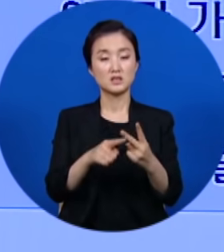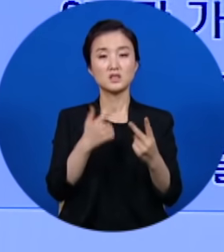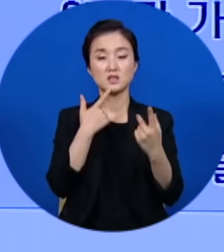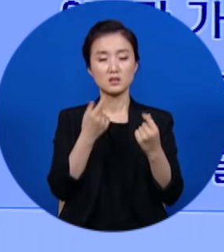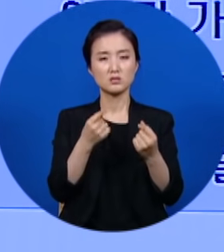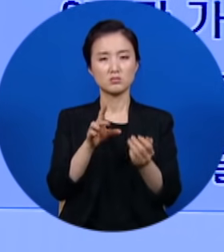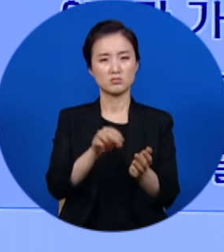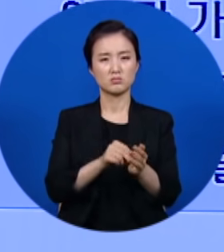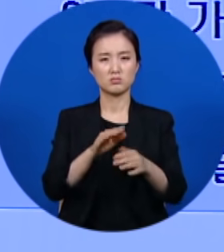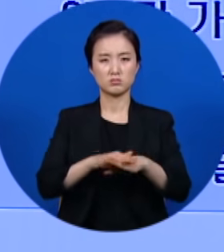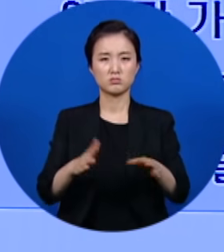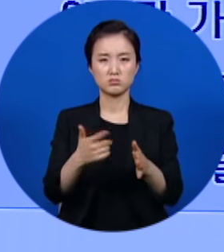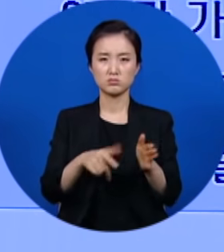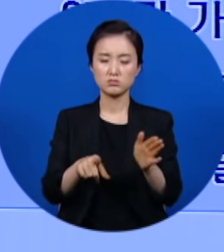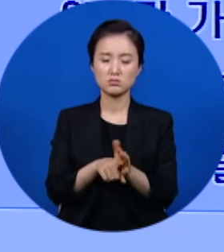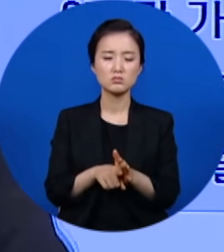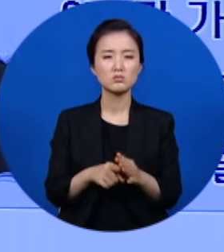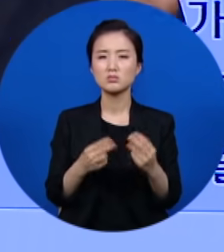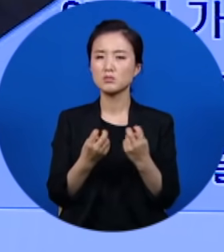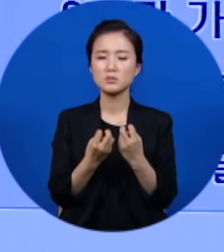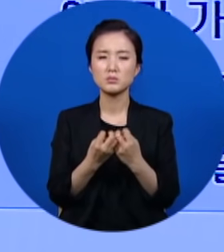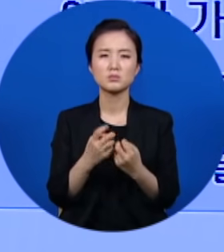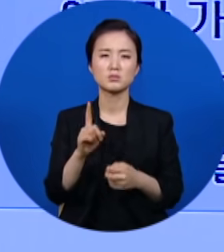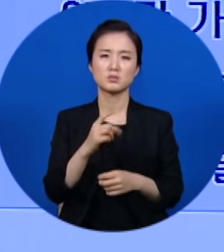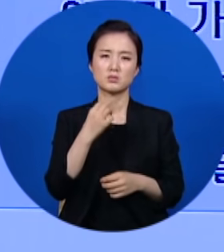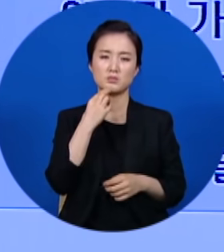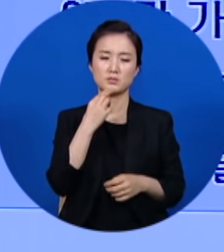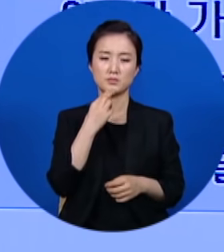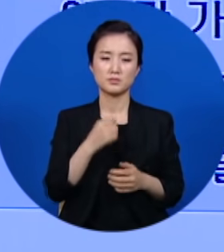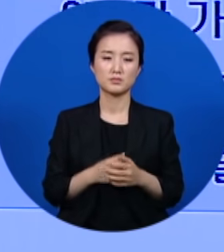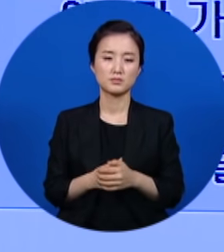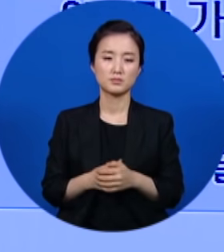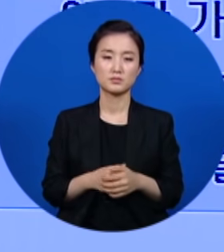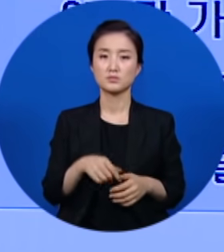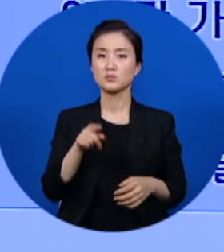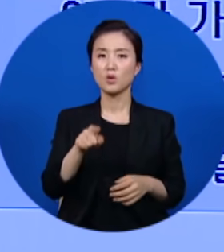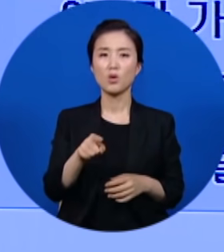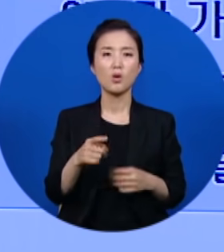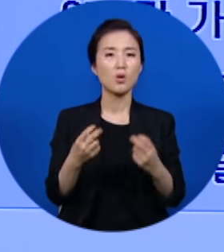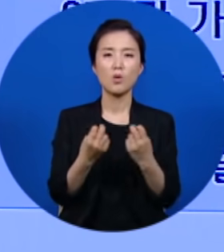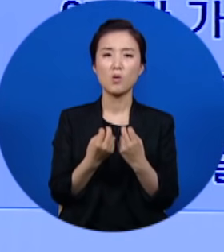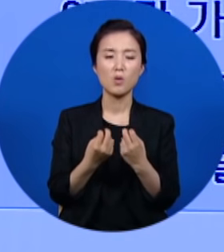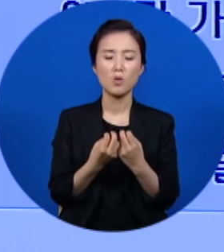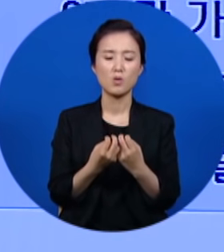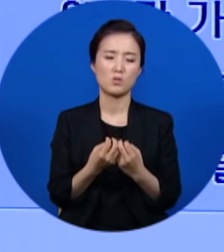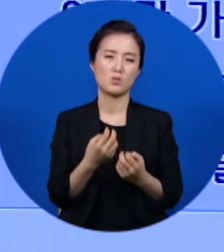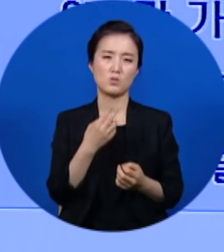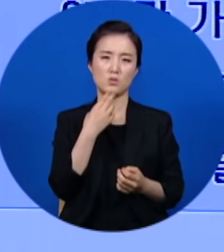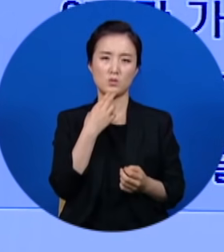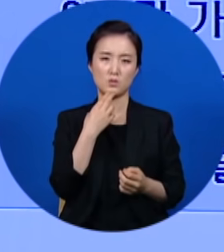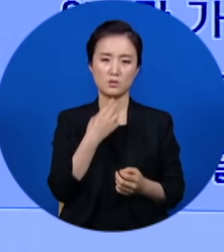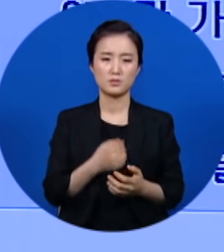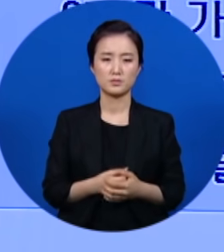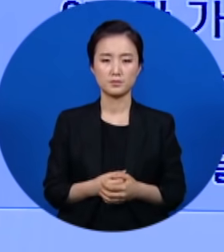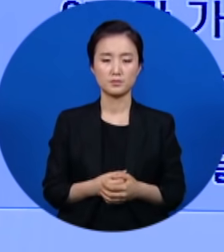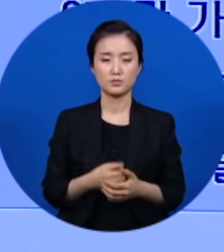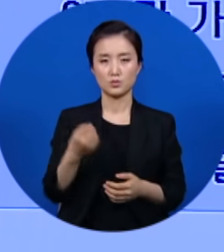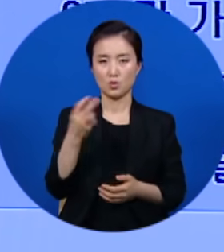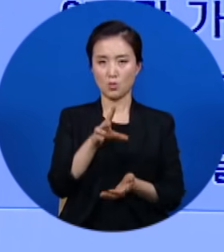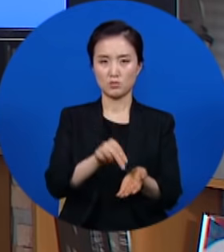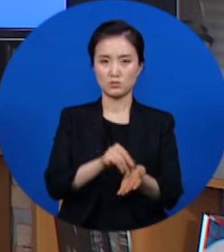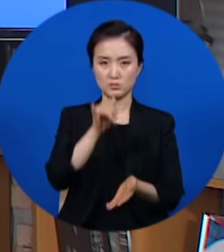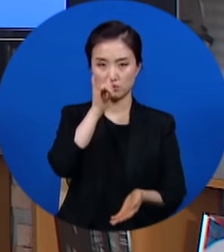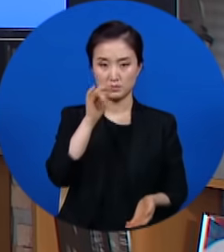않고는 방법이 없는 거예요 근데 이 문제를 재 켜놓고 팝업을 찾을 하니까 없는 거죠 또 또 하나 문제가